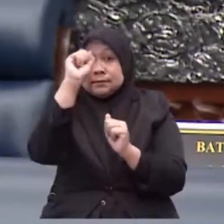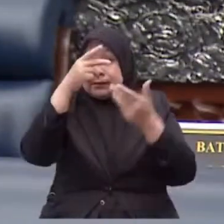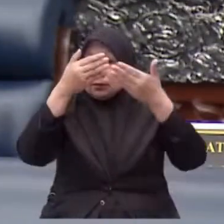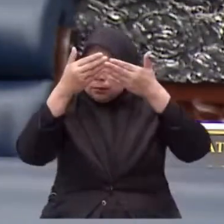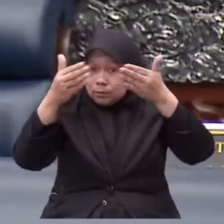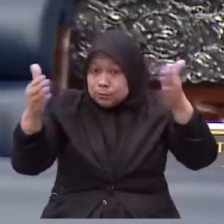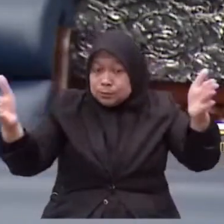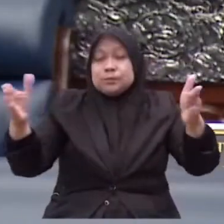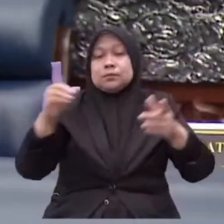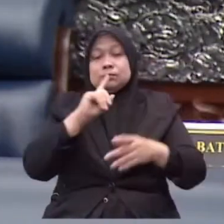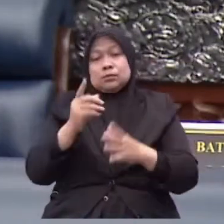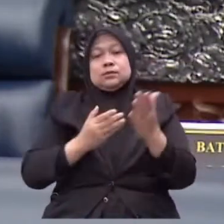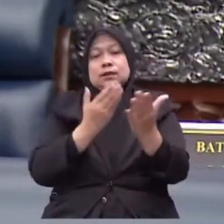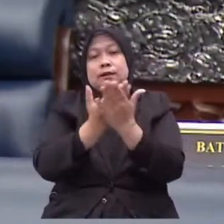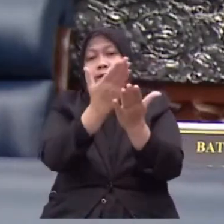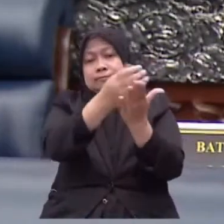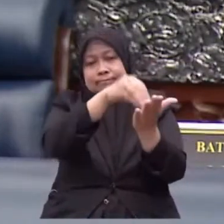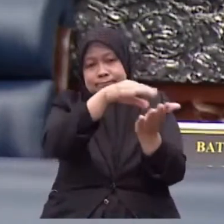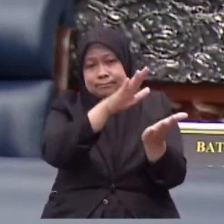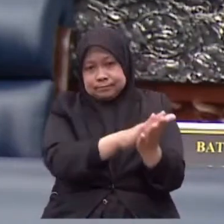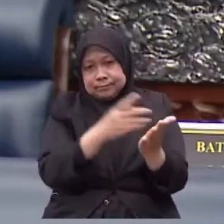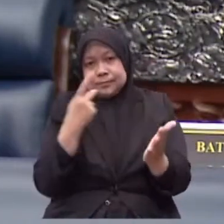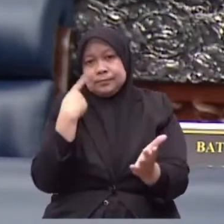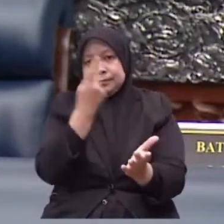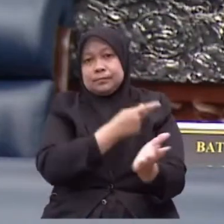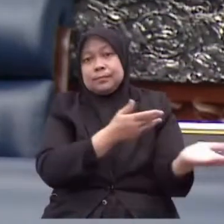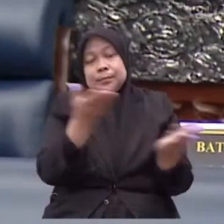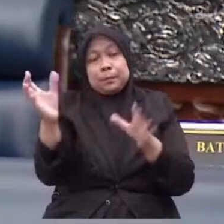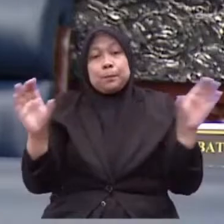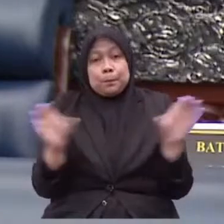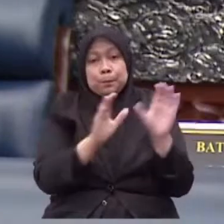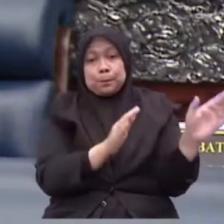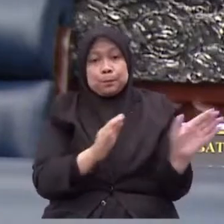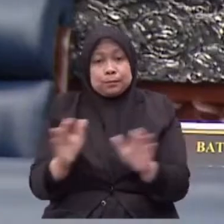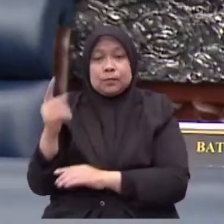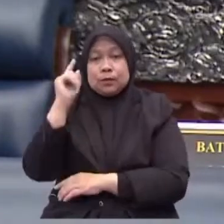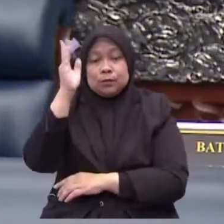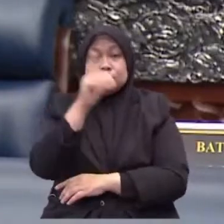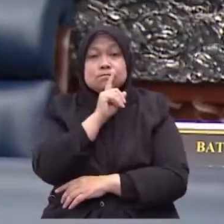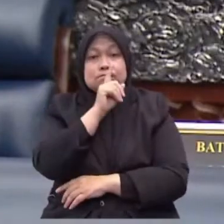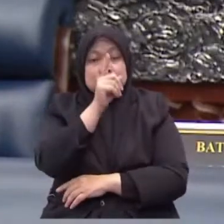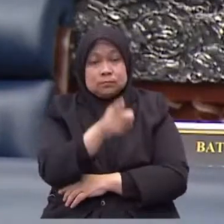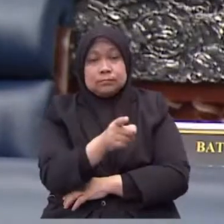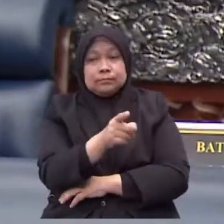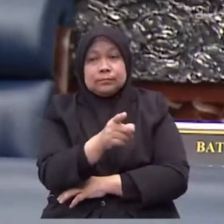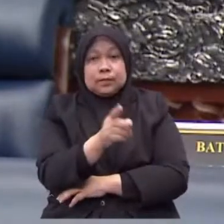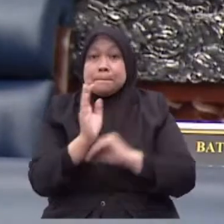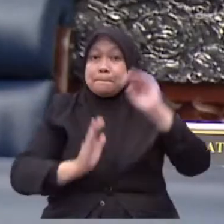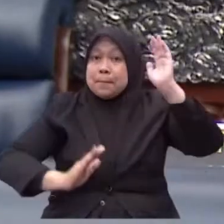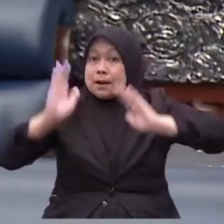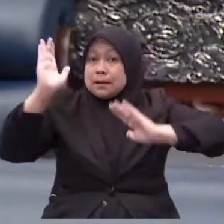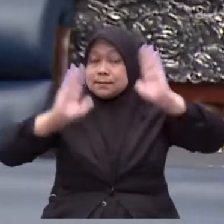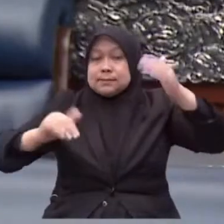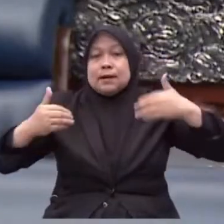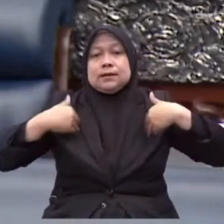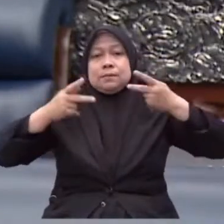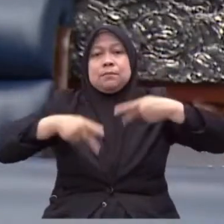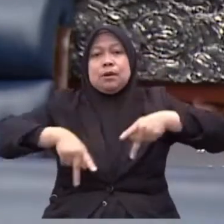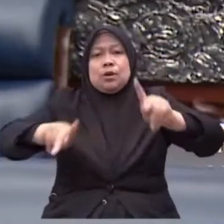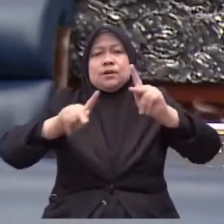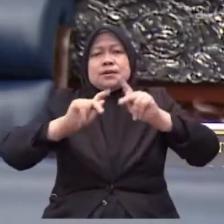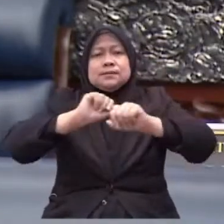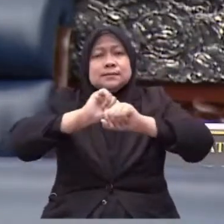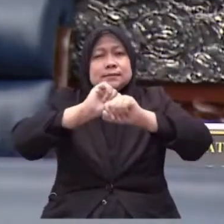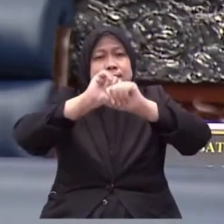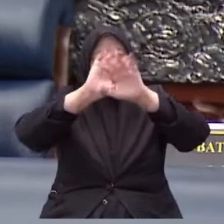terbuka ini semua cadangan ini kita akan laksana kan untuk pastikan Malaysia mempunyai peluang yang lebih